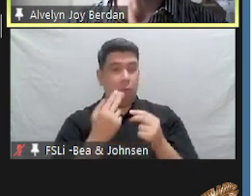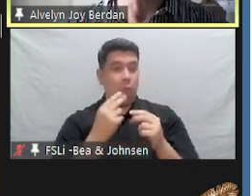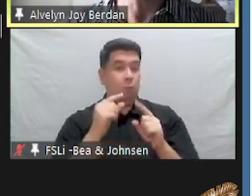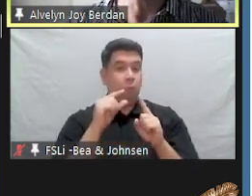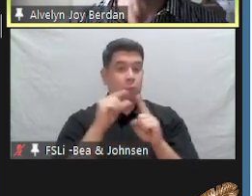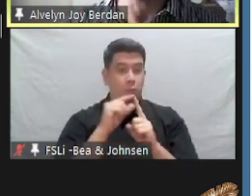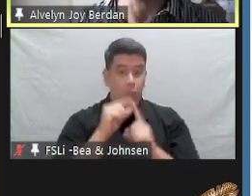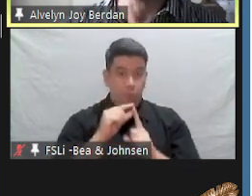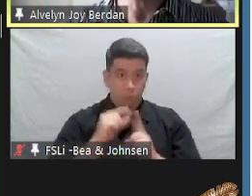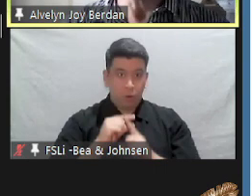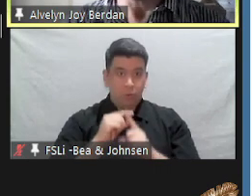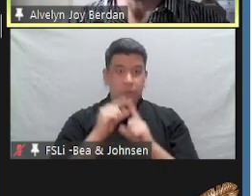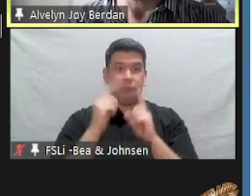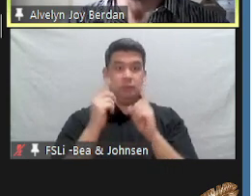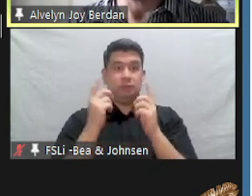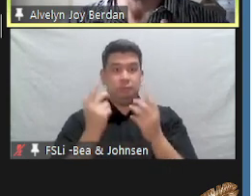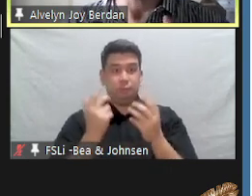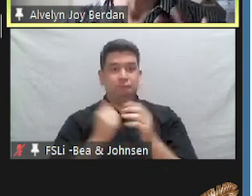sa ating pong mga